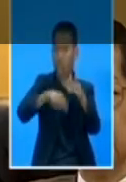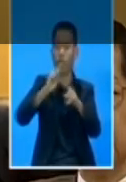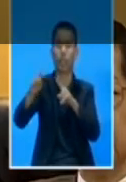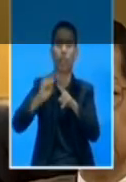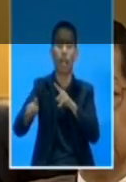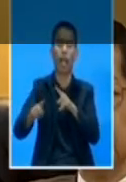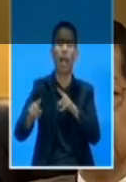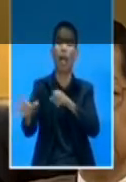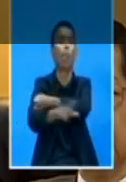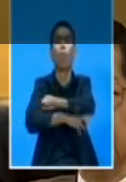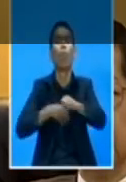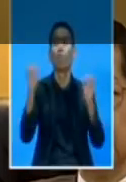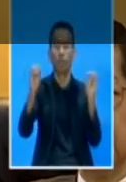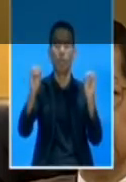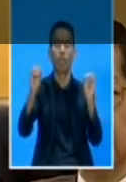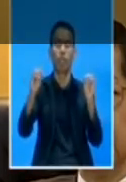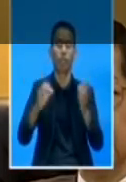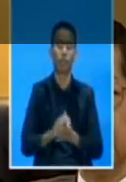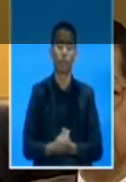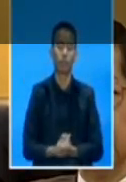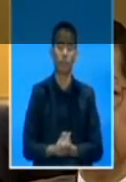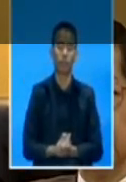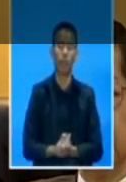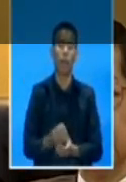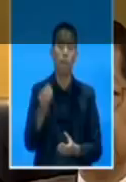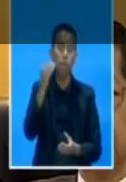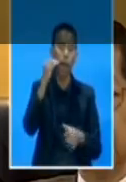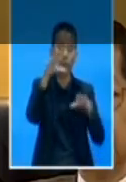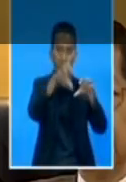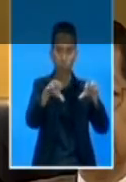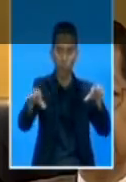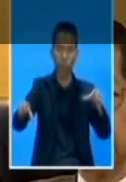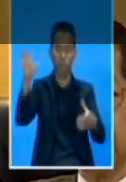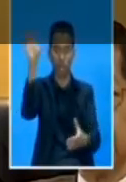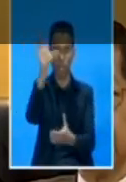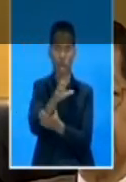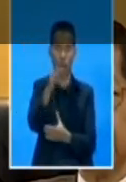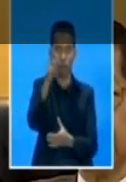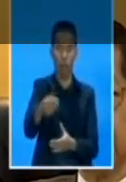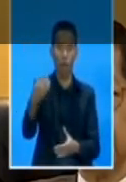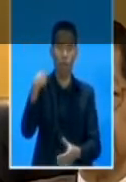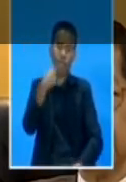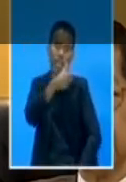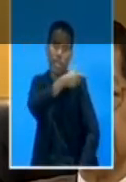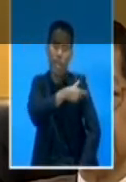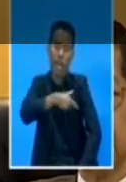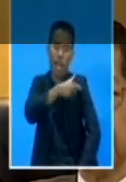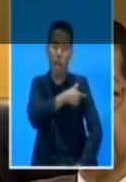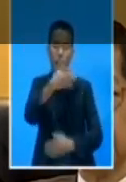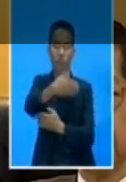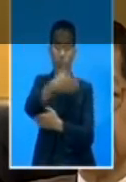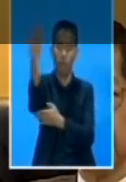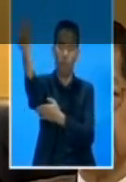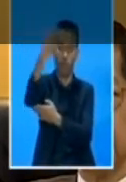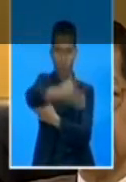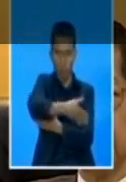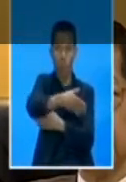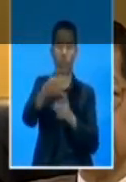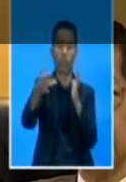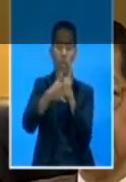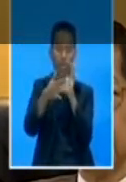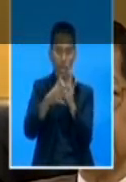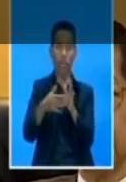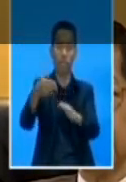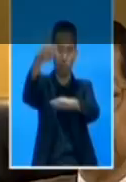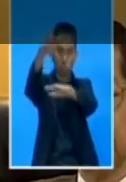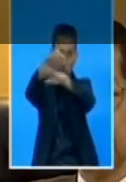ไม่เกิดหมู่บ้านจัดสรรถูกบังคับว่าจะต้องมีระบบรปภ.อย่างนี้จะต้องมีเทคโนโลยีกล้องวงจรปิด